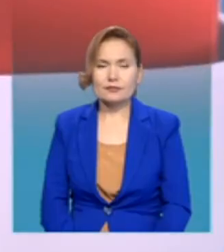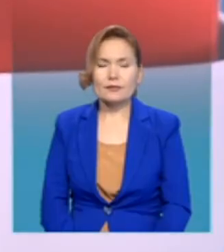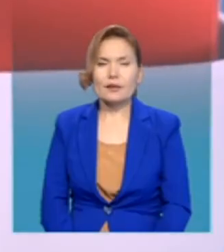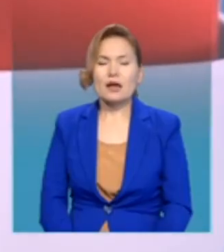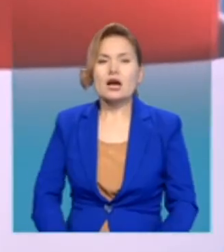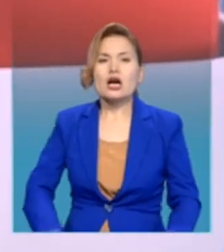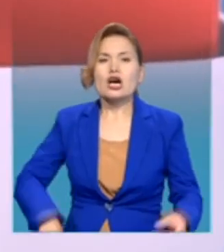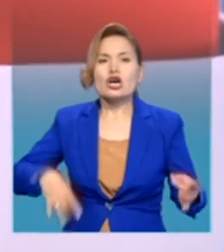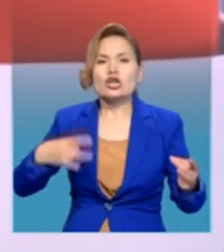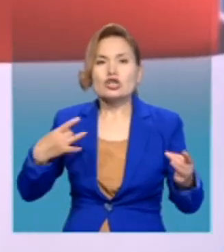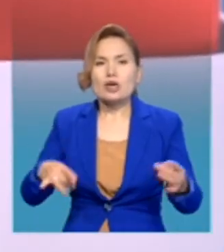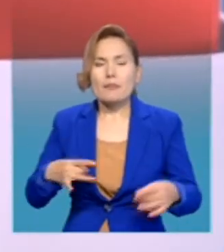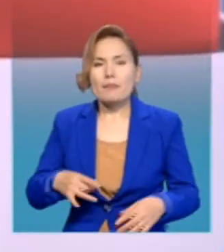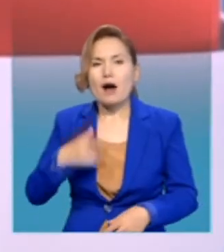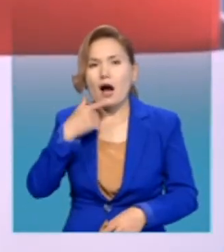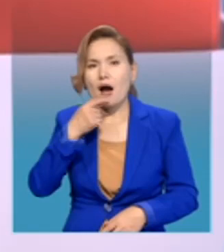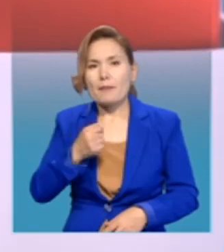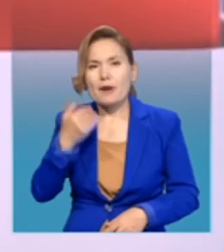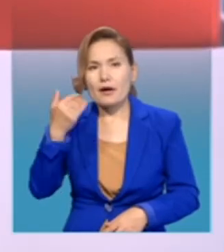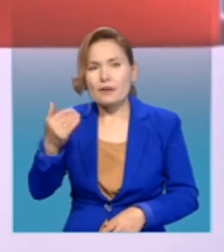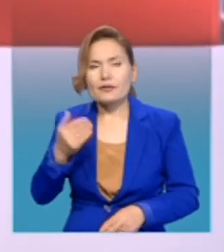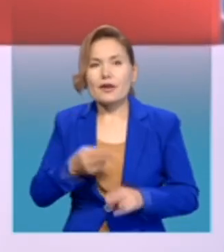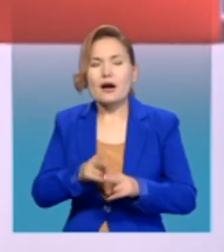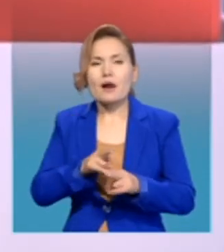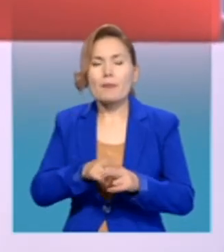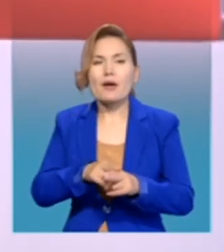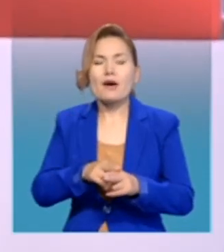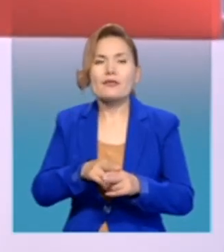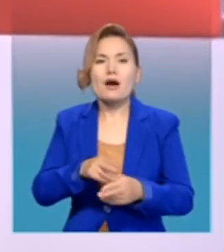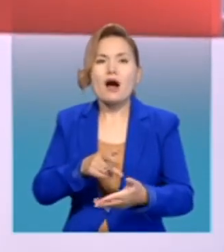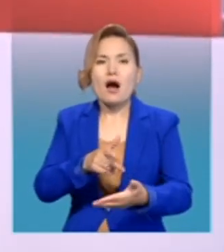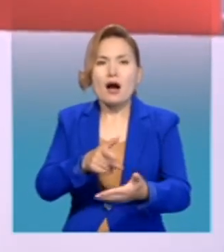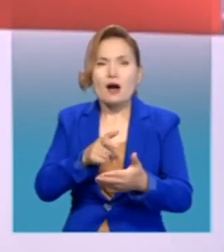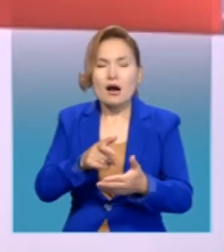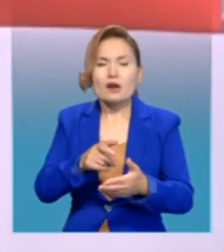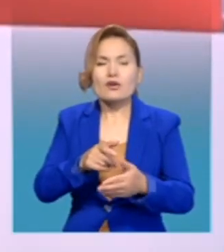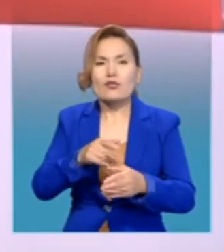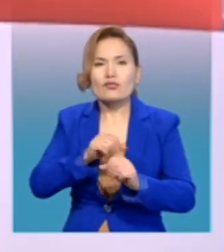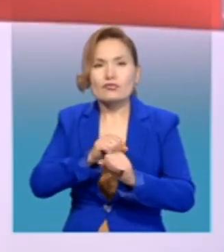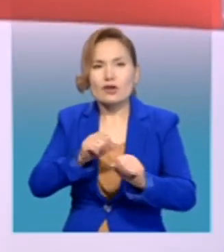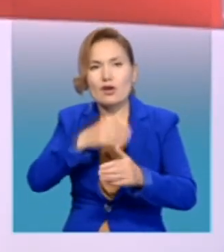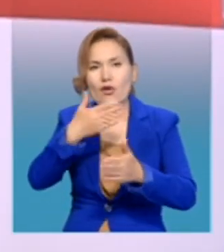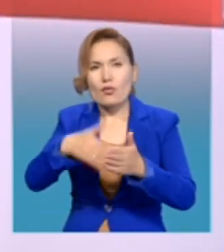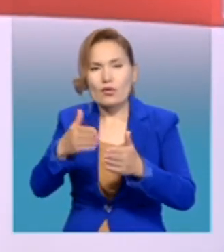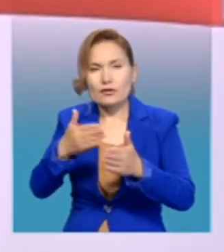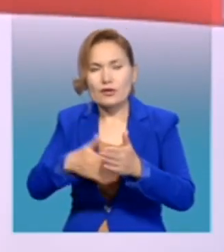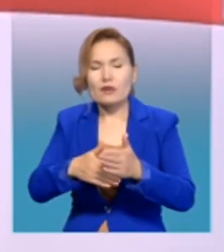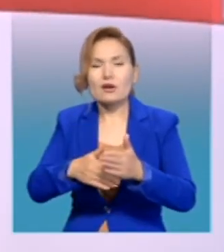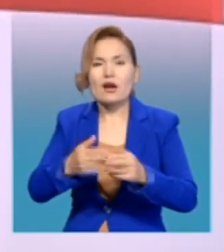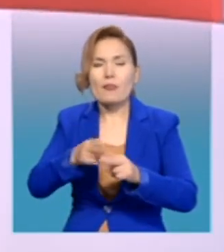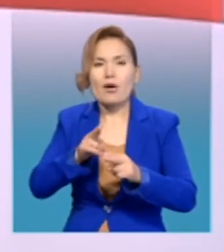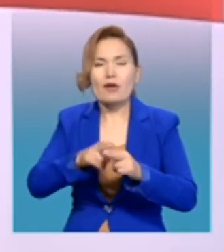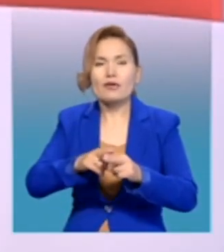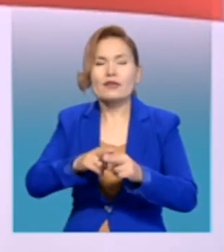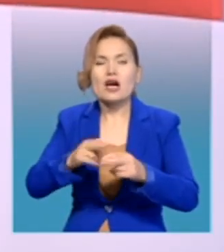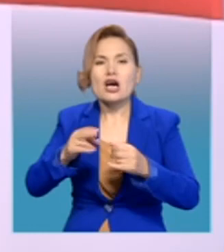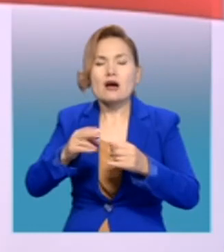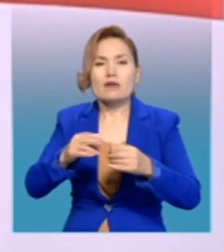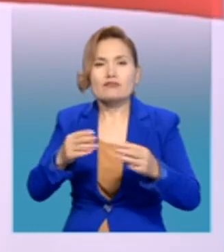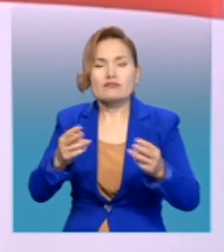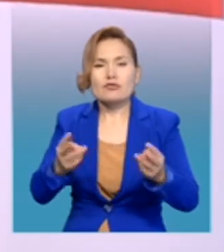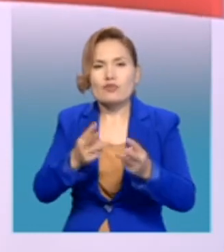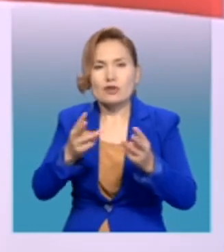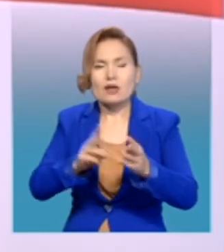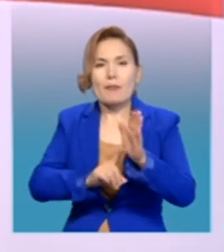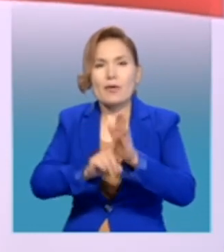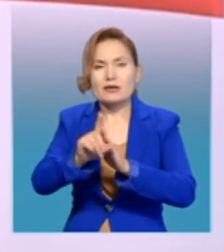Ел жаңалықтары, Жамбылда әскерилер қару жарақты жоямыз деп, жайылым жерді өрттеп алды дейді тұрғындар. Қызыл жалын 2000 гектар аумақтың түгін